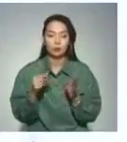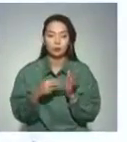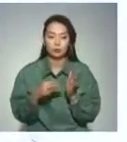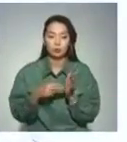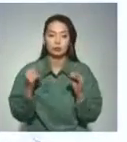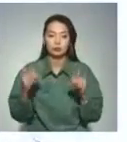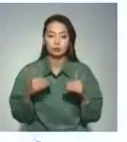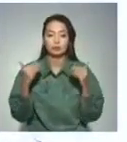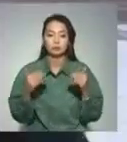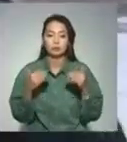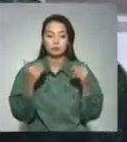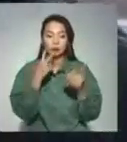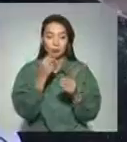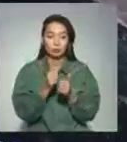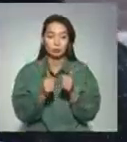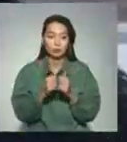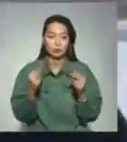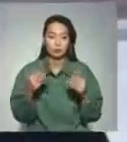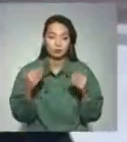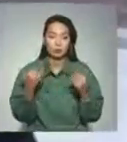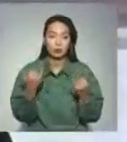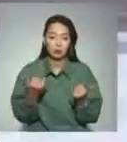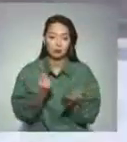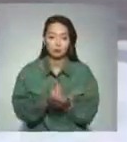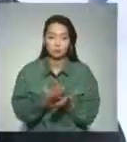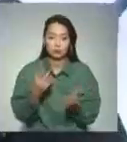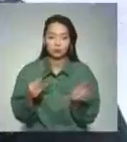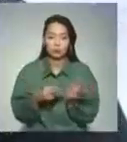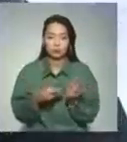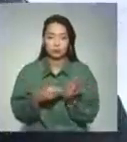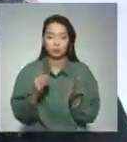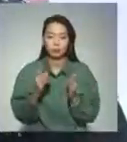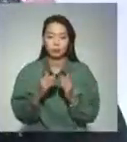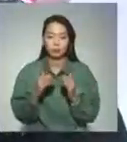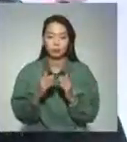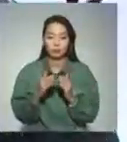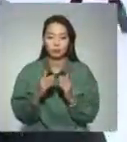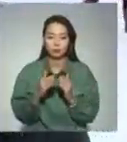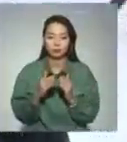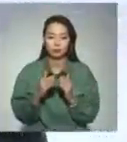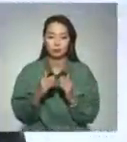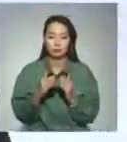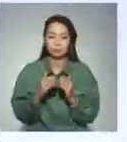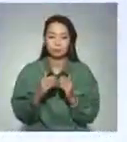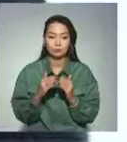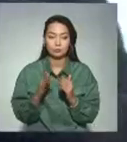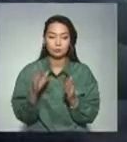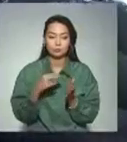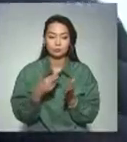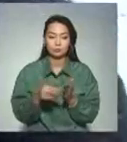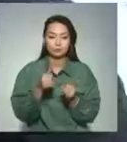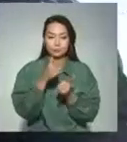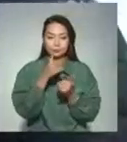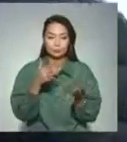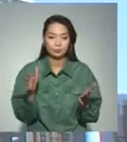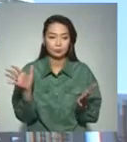сайын осы тұр ғой үйдің бағасы. Қазір қымбат қазіргі заманда үй бағасы. Қазіргі заманға сай келмейді айлыққа. Астанада